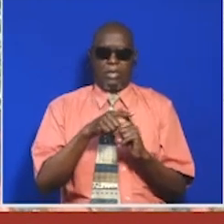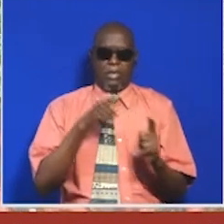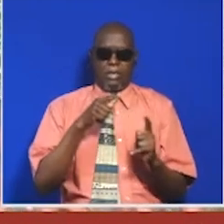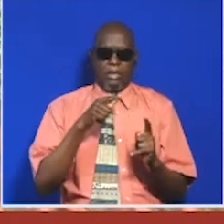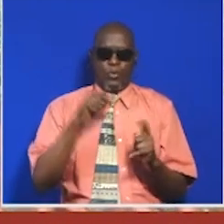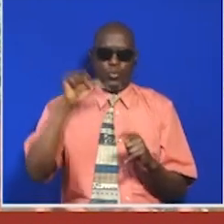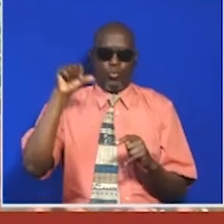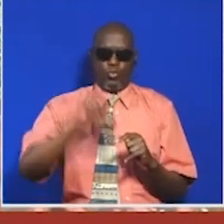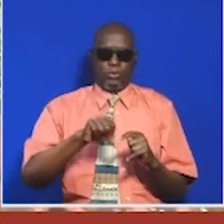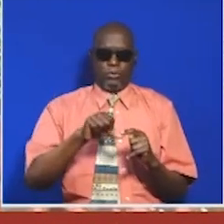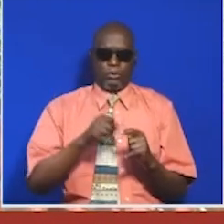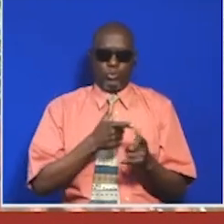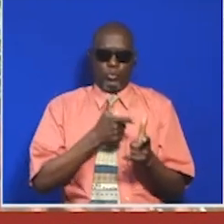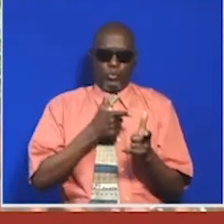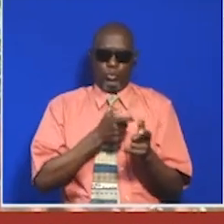shooting